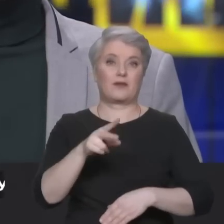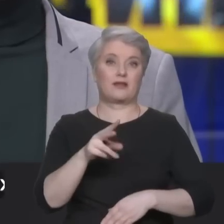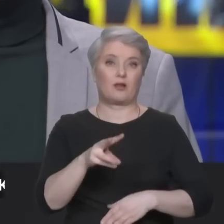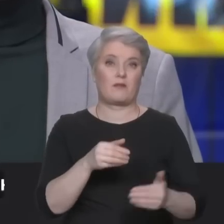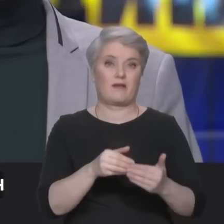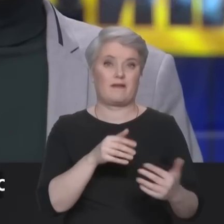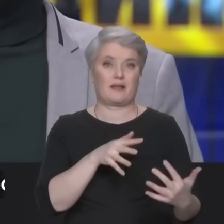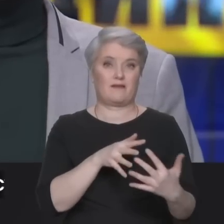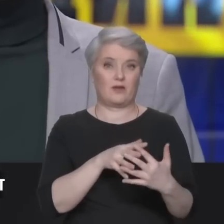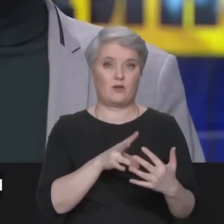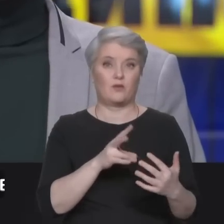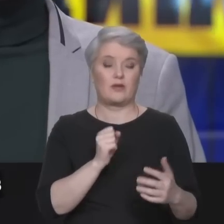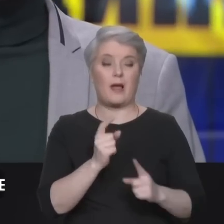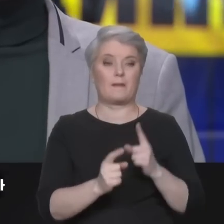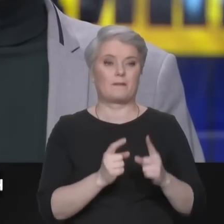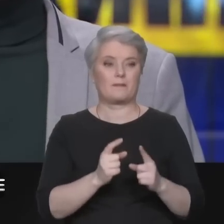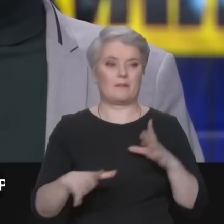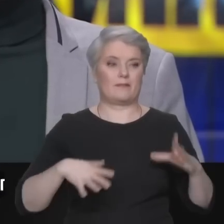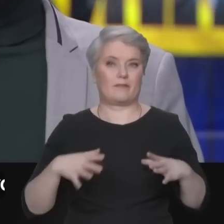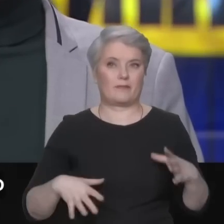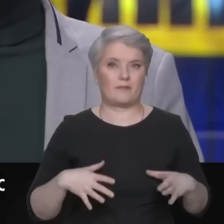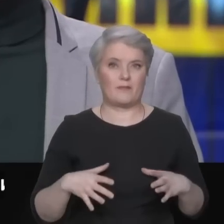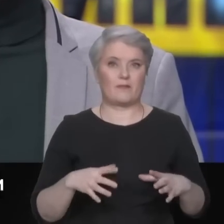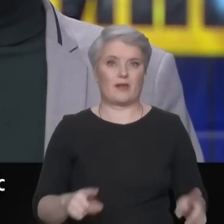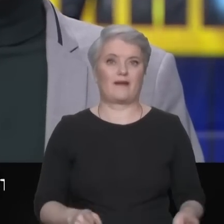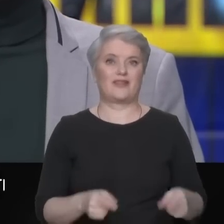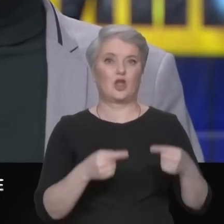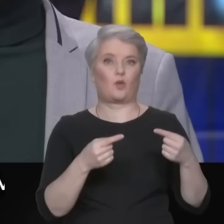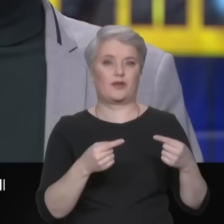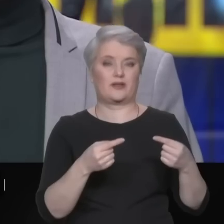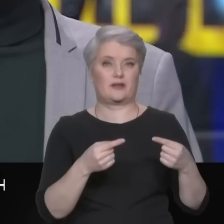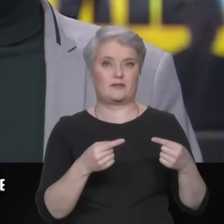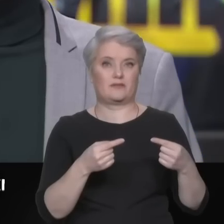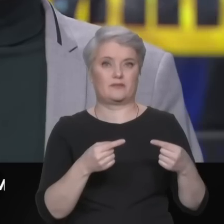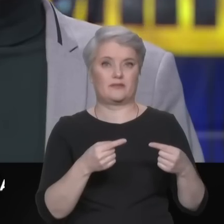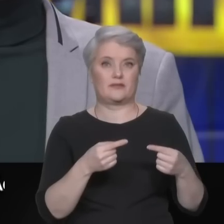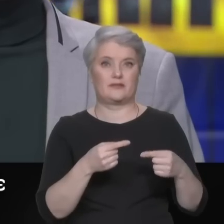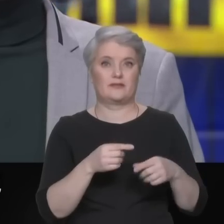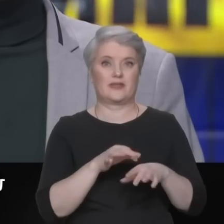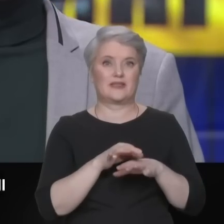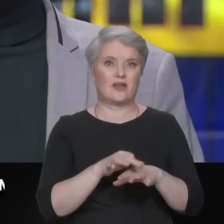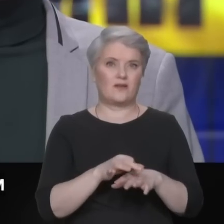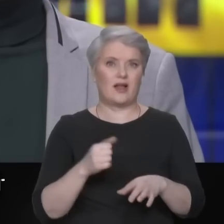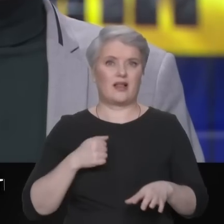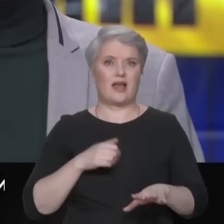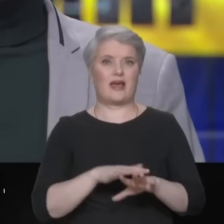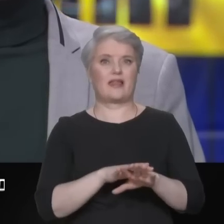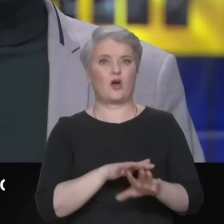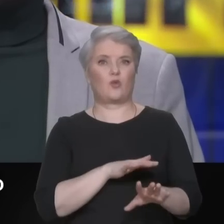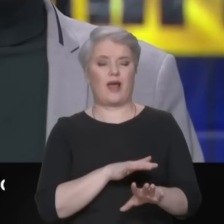від фронту на перезлагодження, на відновлення. І завели якихось регулярів, звичайно,